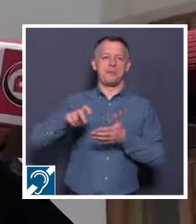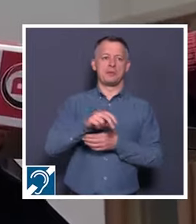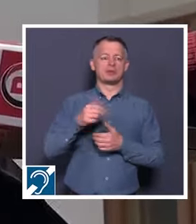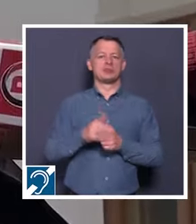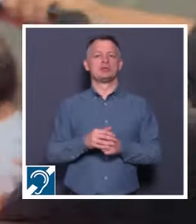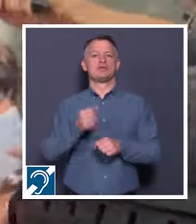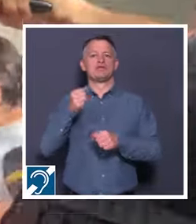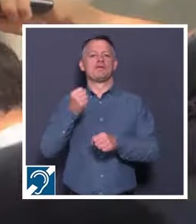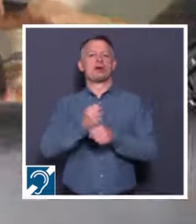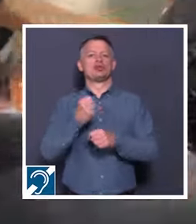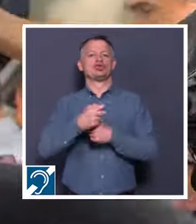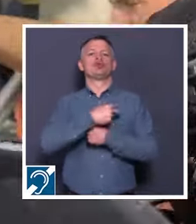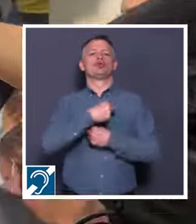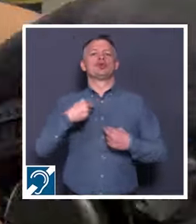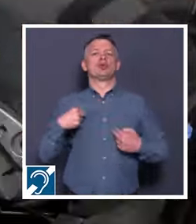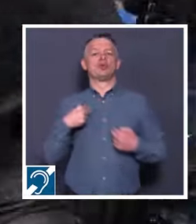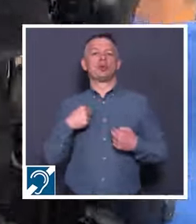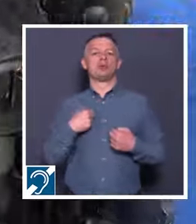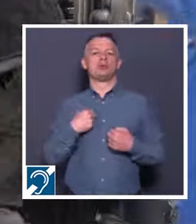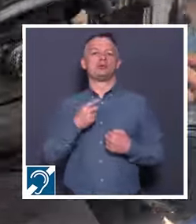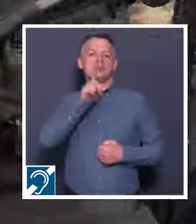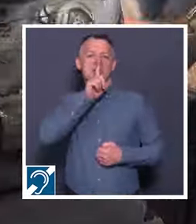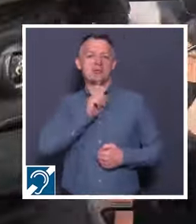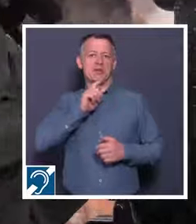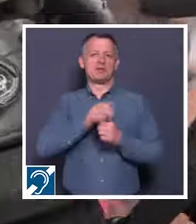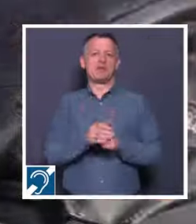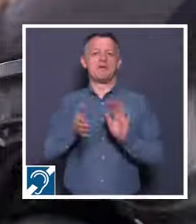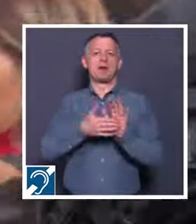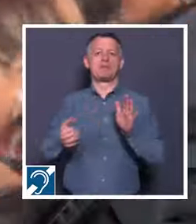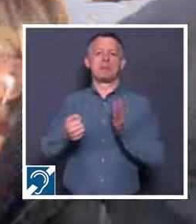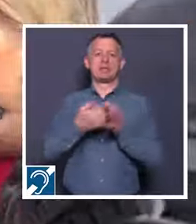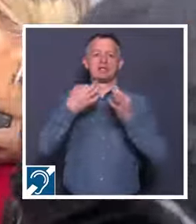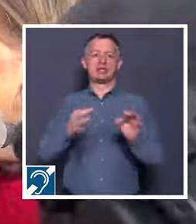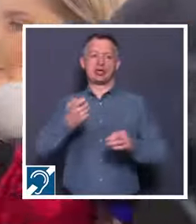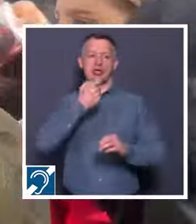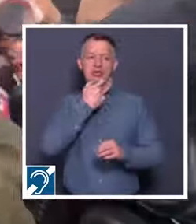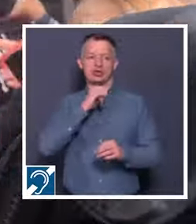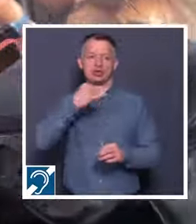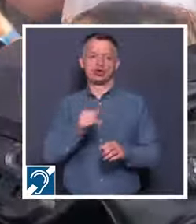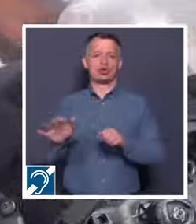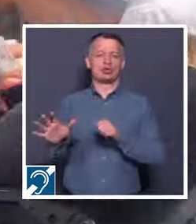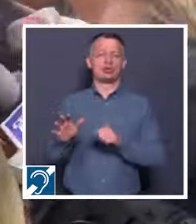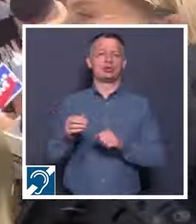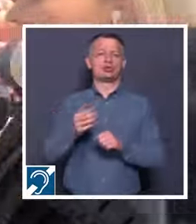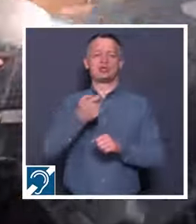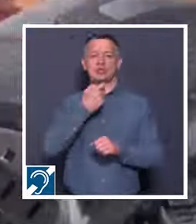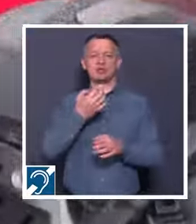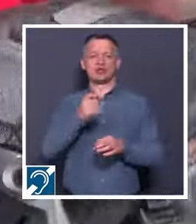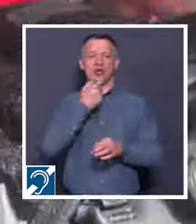procedură simplificată. Știm foarte bine, fapta de până la 10 ani și vreo 6 luni, 10 ani și